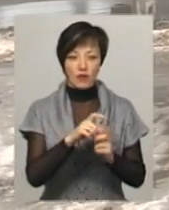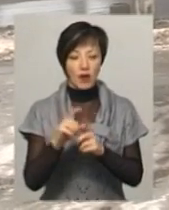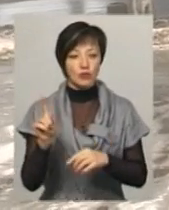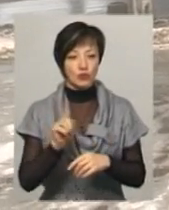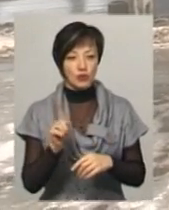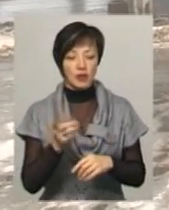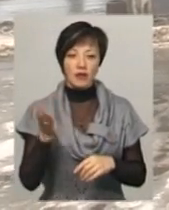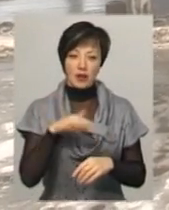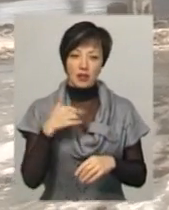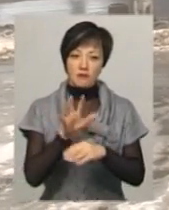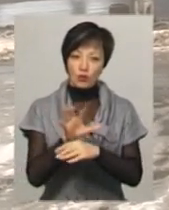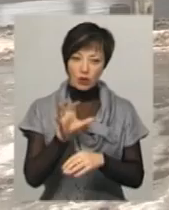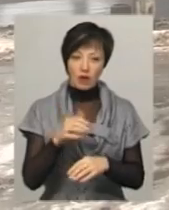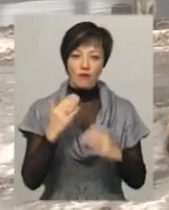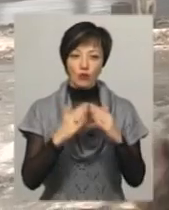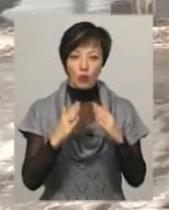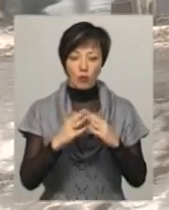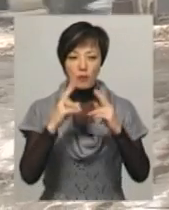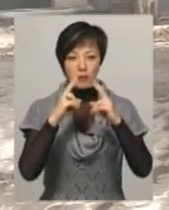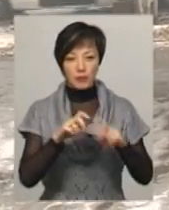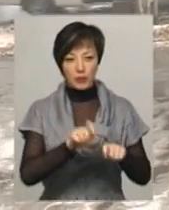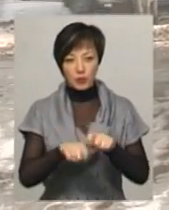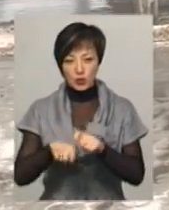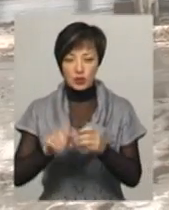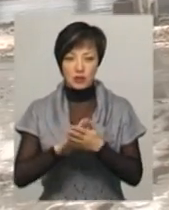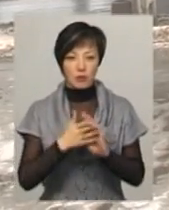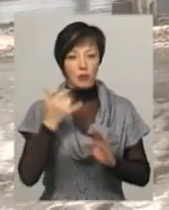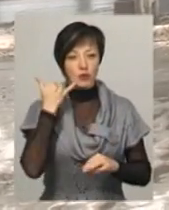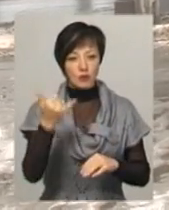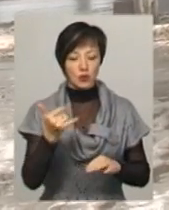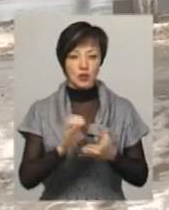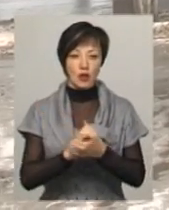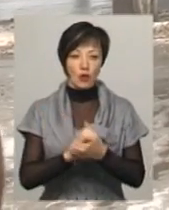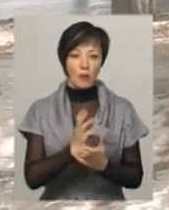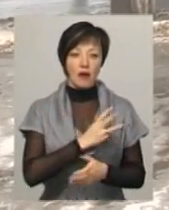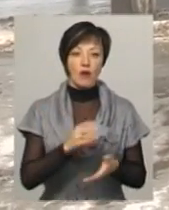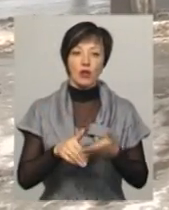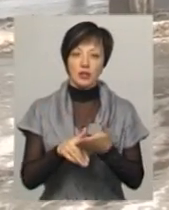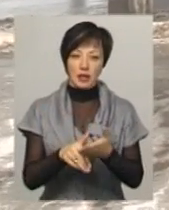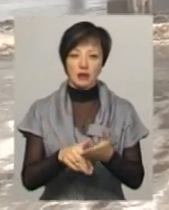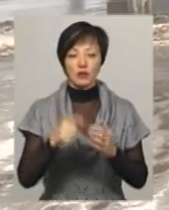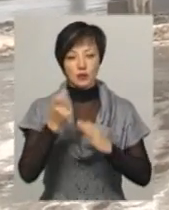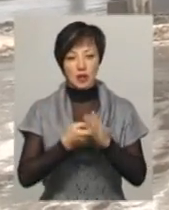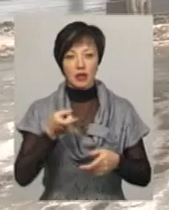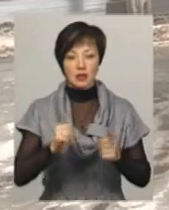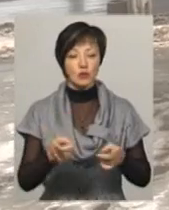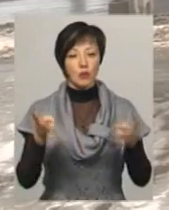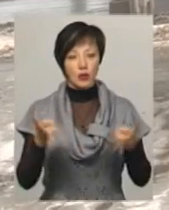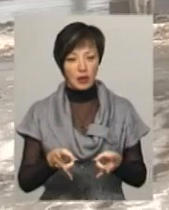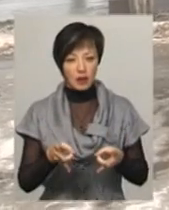що давайте я сфотографую, я вдома промоніторю ситуацію, позвоню до знайомих волонтерів, знаю дійсно